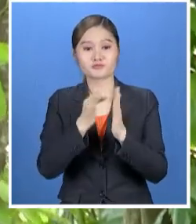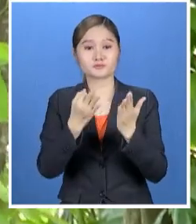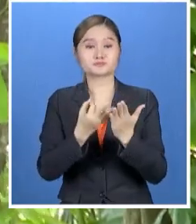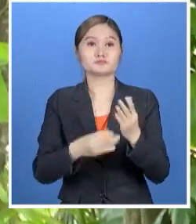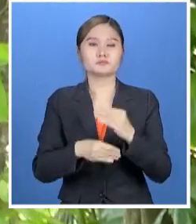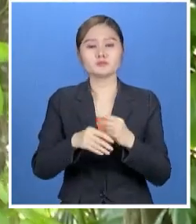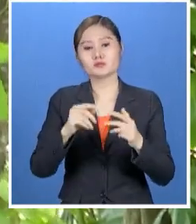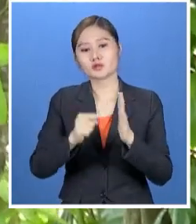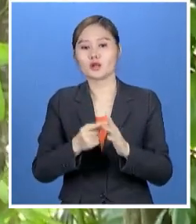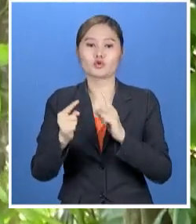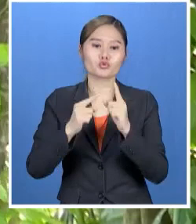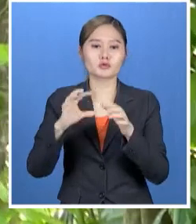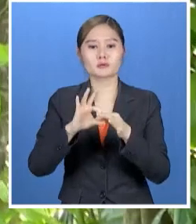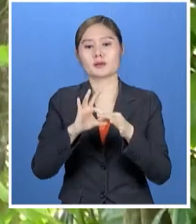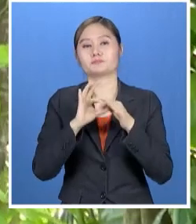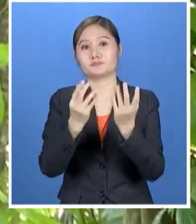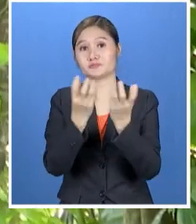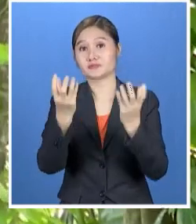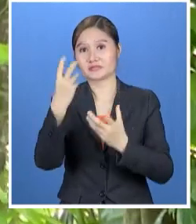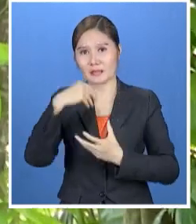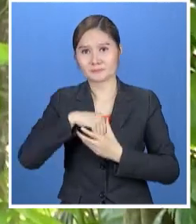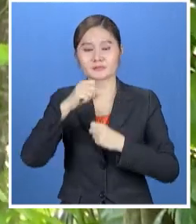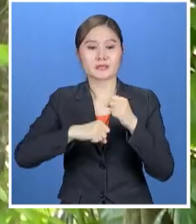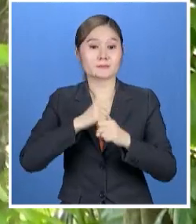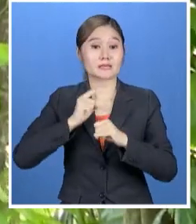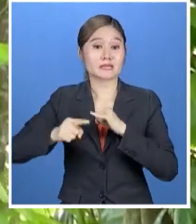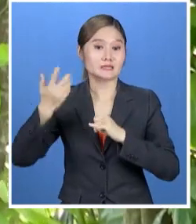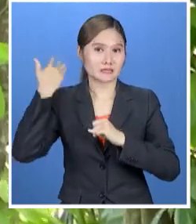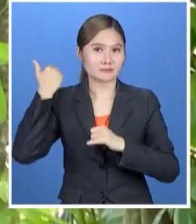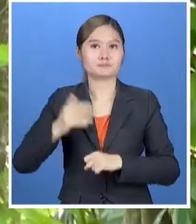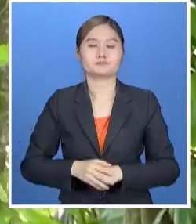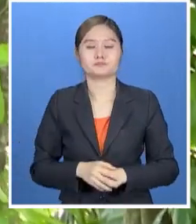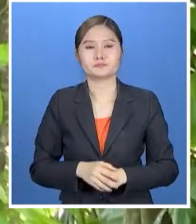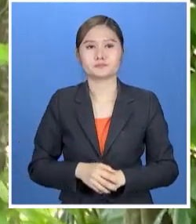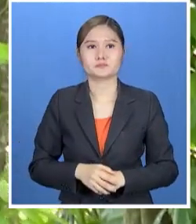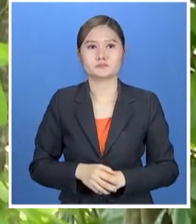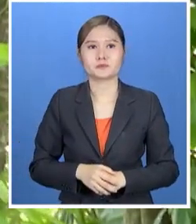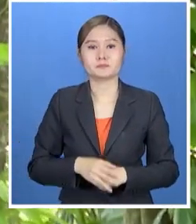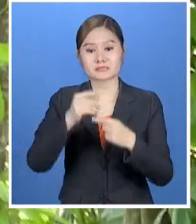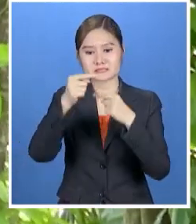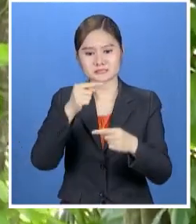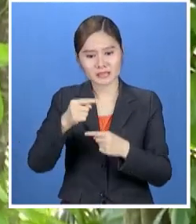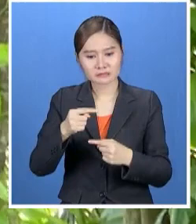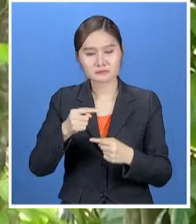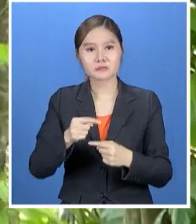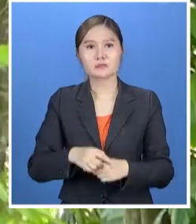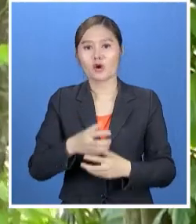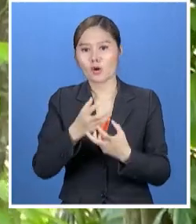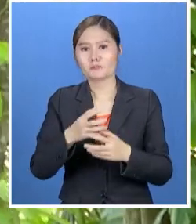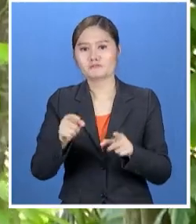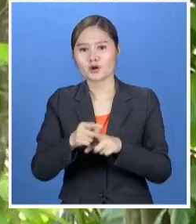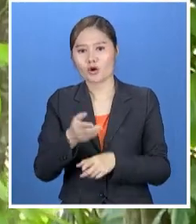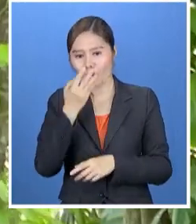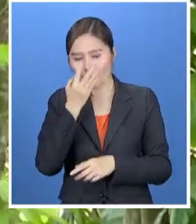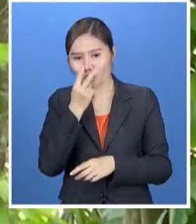ตอนแรกก็สนทนาเรื่องของธรรมะดิบดีแต่พอปลายปีก่อนที่ผ่านมาเนี่ยเริ่มมีการส่งแชทลักษณะของลับนะฮะ